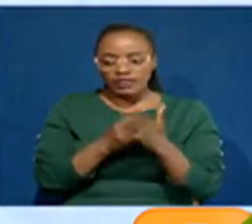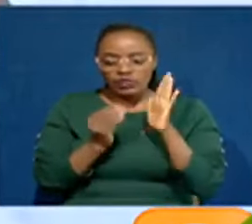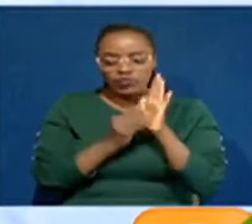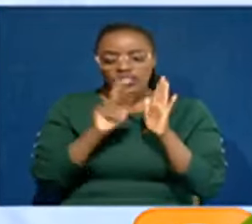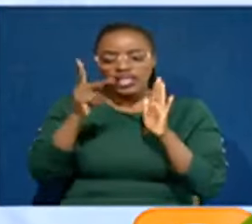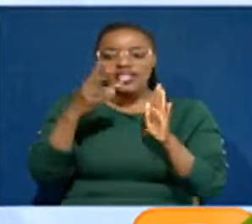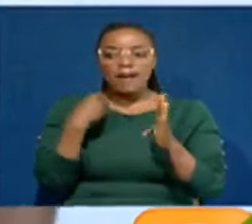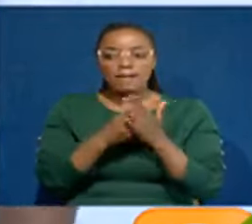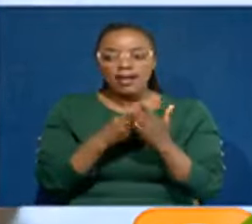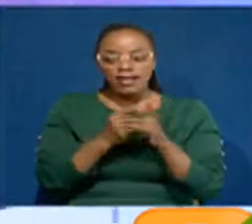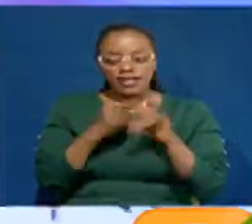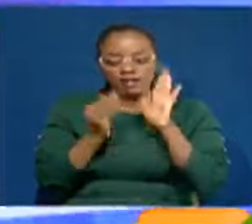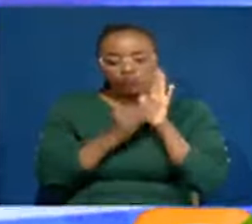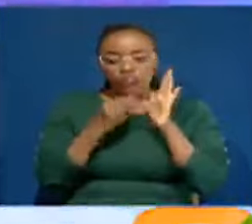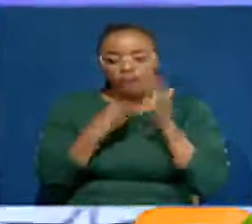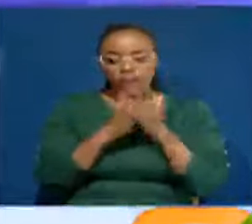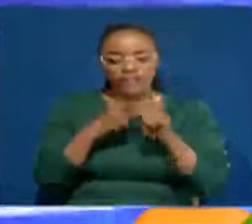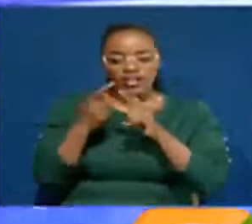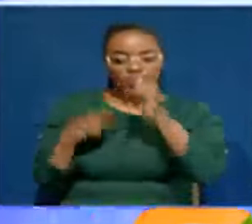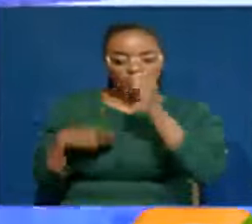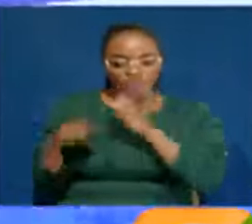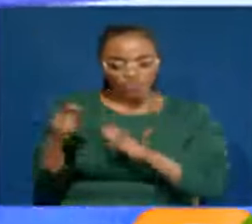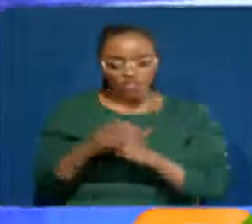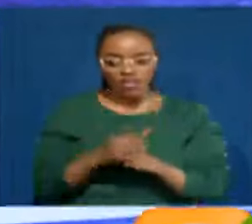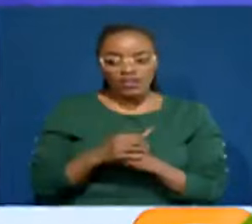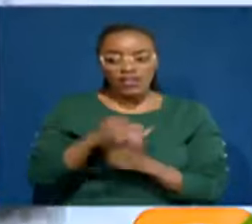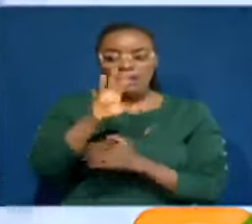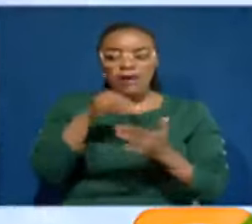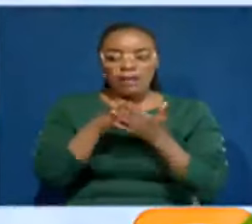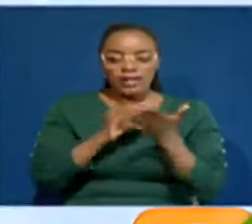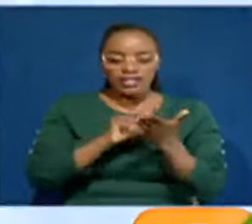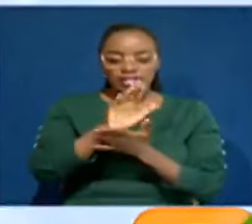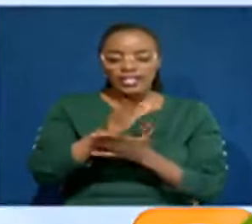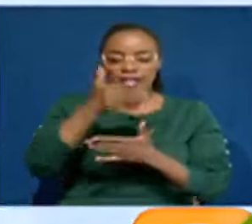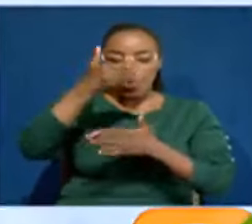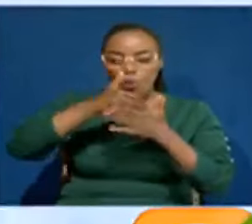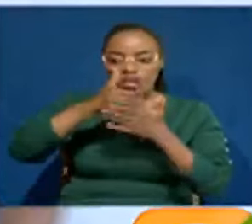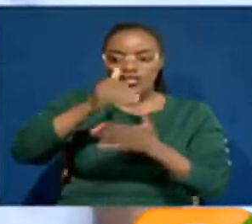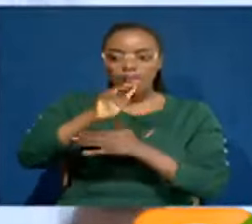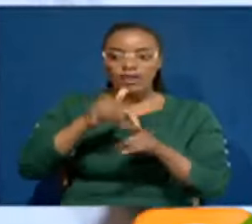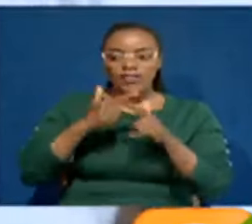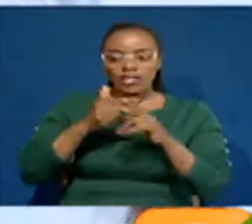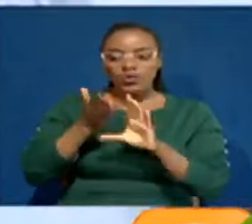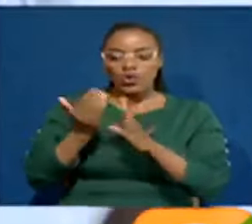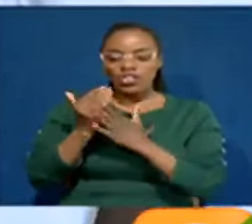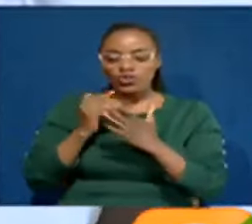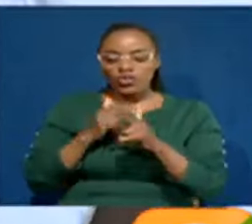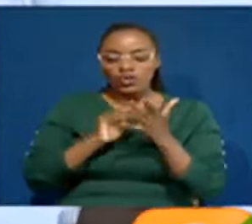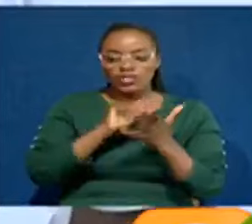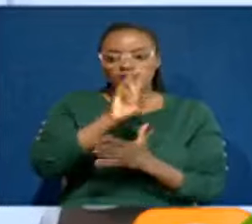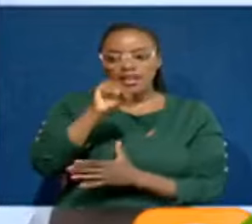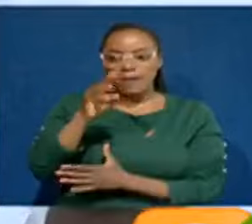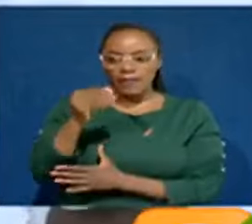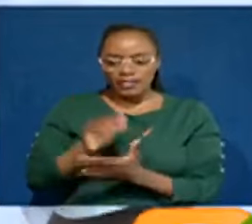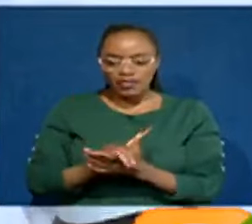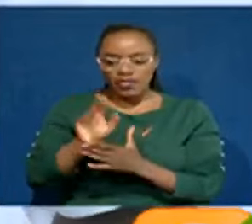hivyo. Ukiweka pesa yako hapo, una sell. Alafu pesa yako inaingia kwa wallet. Kwa wallet sasa unatoa unaweka kwa M-Pesa. Amazing sana.